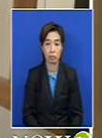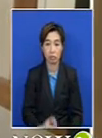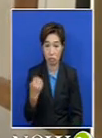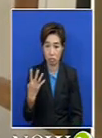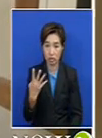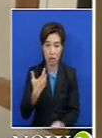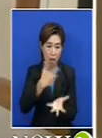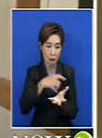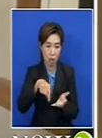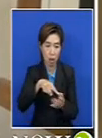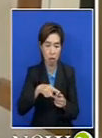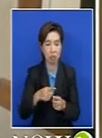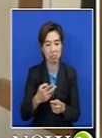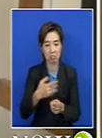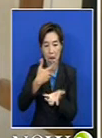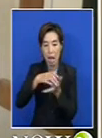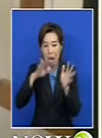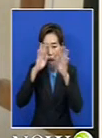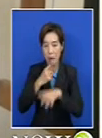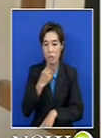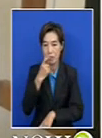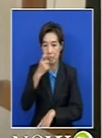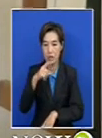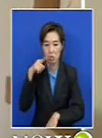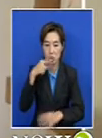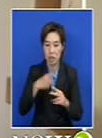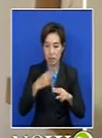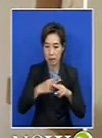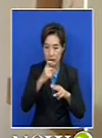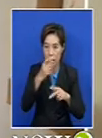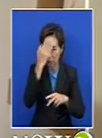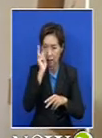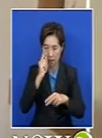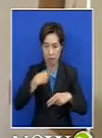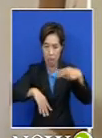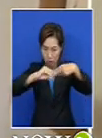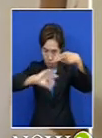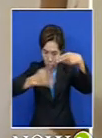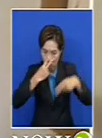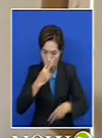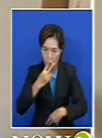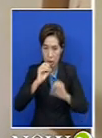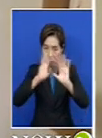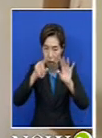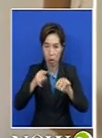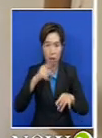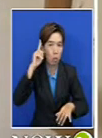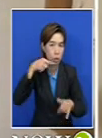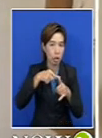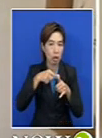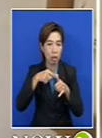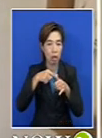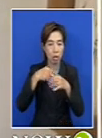าทำให้หญิงสาวที่เสียชีวิตเนี่ยเสียหายด้วยเพราะว่าภาพจากหลักฐานในกล้องวงจรปิดเห็นว่าพาผู้หญิงเข้าไปในโรงแรมขณะ